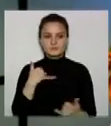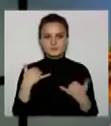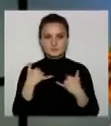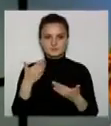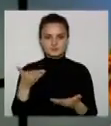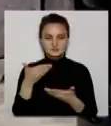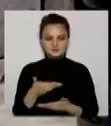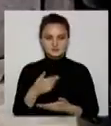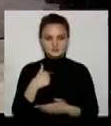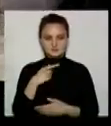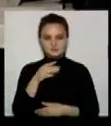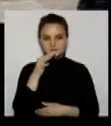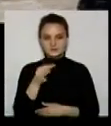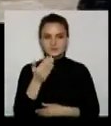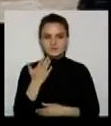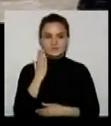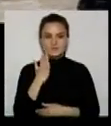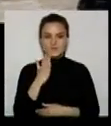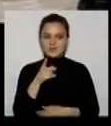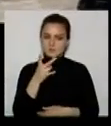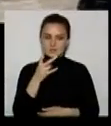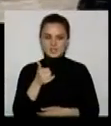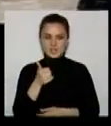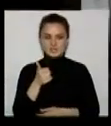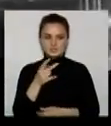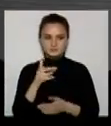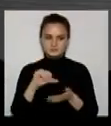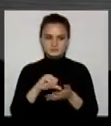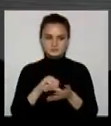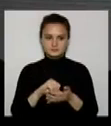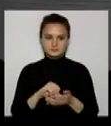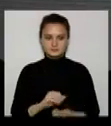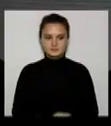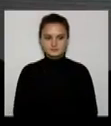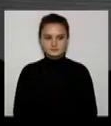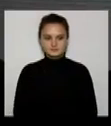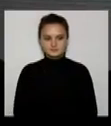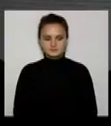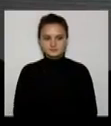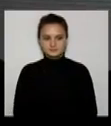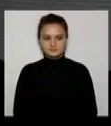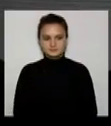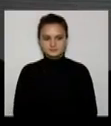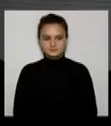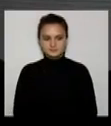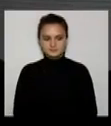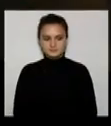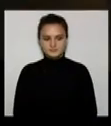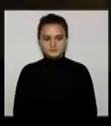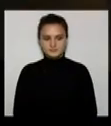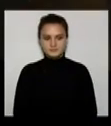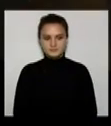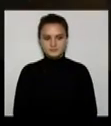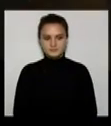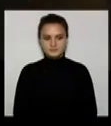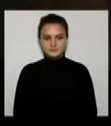და მე ვუთხარი მაშ, ვაი შენი ცოდვა რო არ იყო კაი ფეხის, ხო? და დათო მადლობა, რომ თქვენ მოიტანეთ თქვენაერი